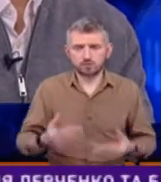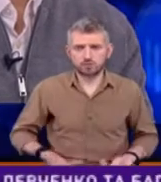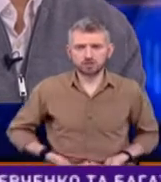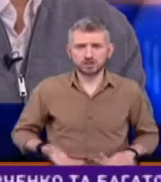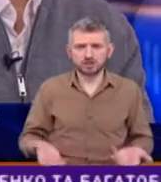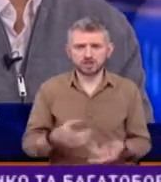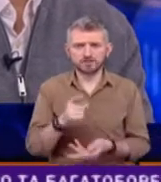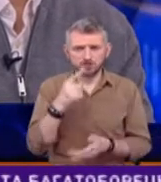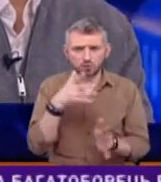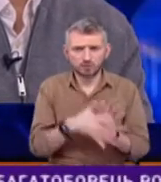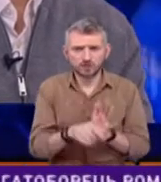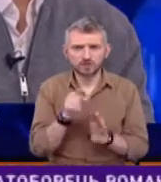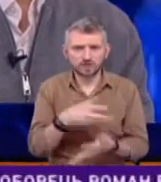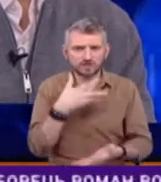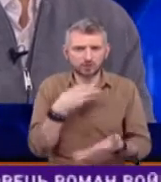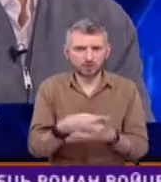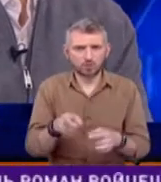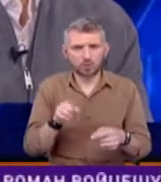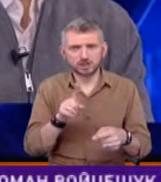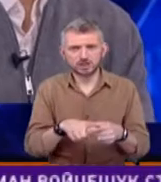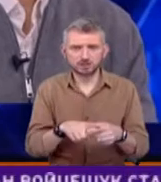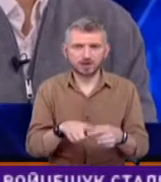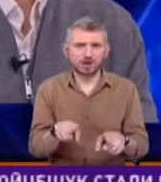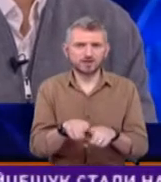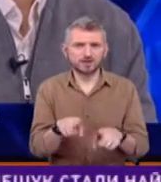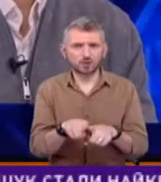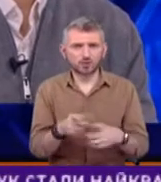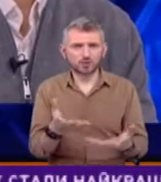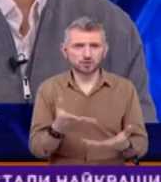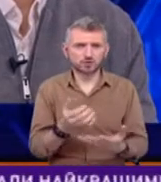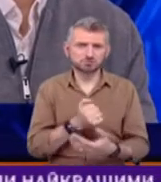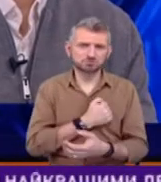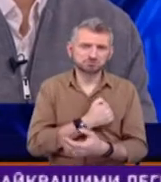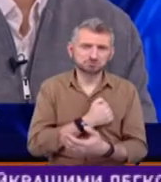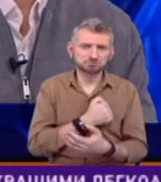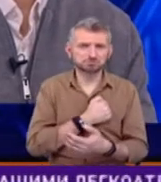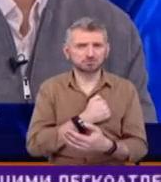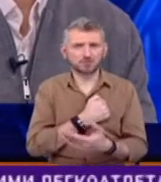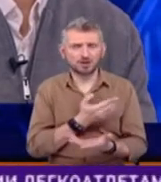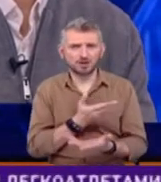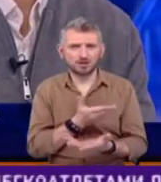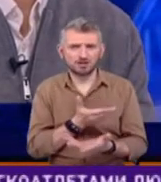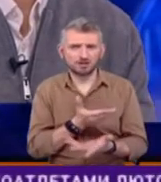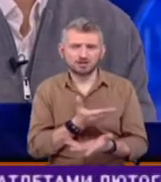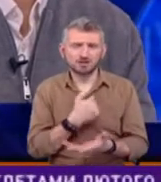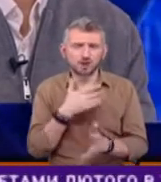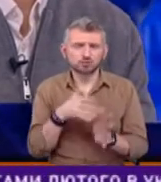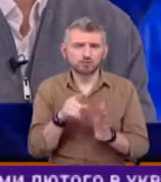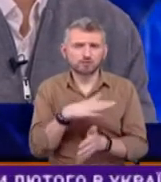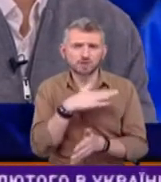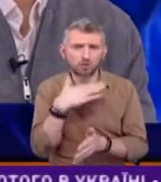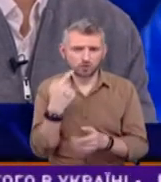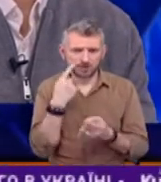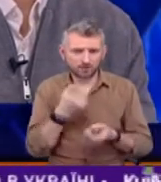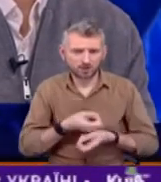жити. Ви ж пойміть, що ви своїм оцім, ну такою, знаєте, замазиться. Я розумію, що вам не хочеться